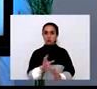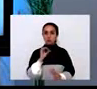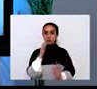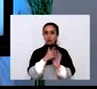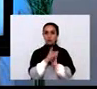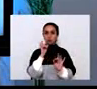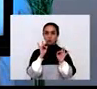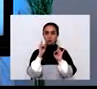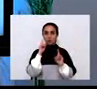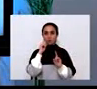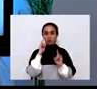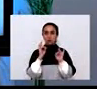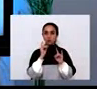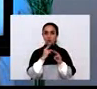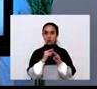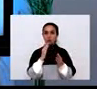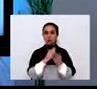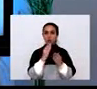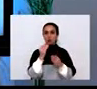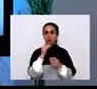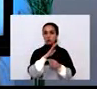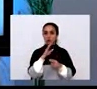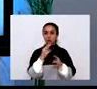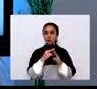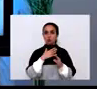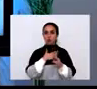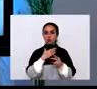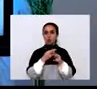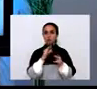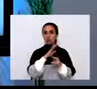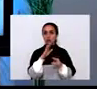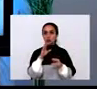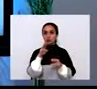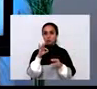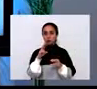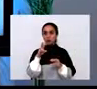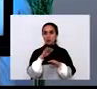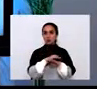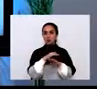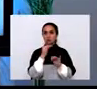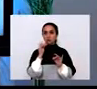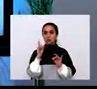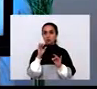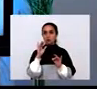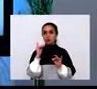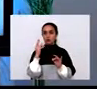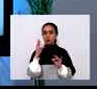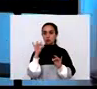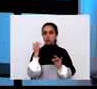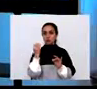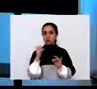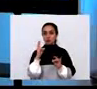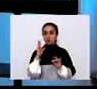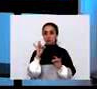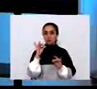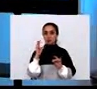шум волны до них долетали не то вздохи, не то ласково зовущие крики. Тот же